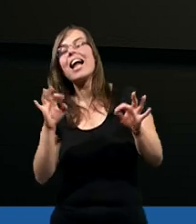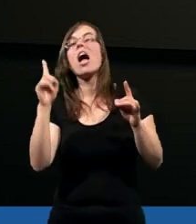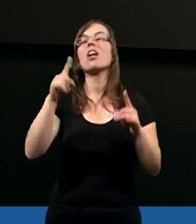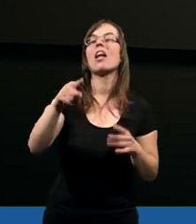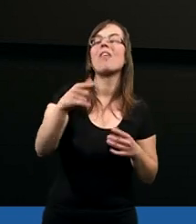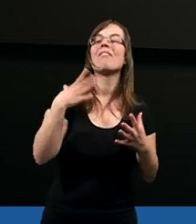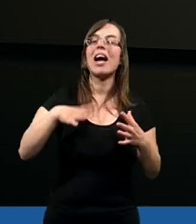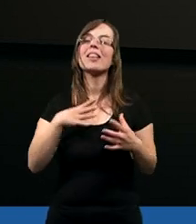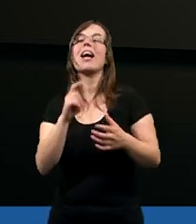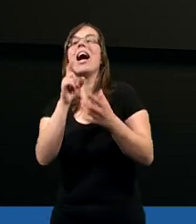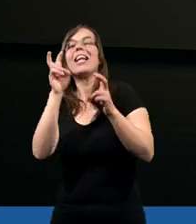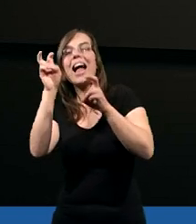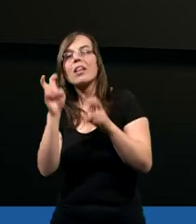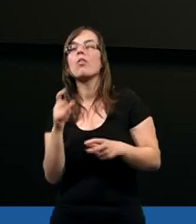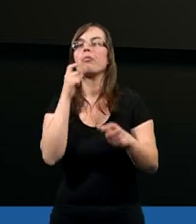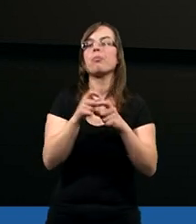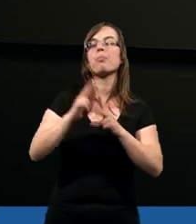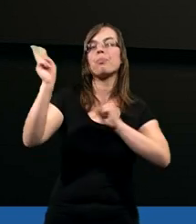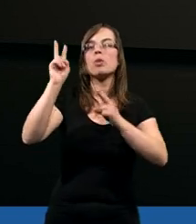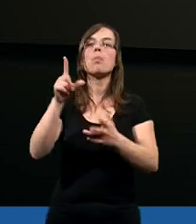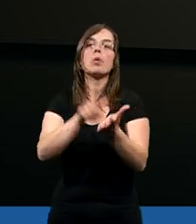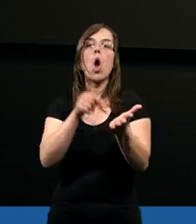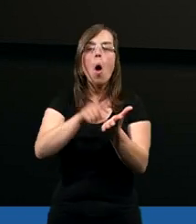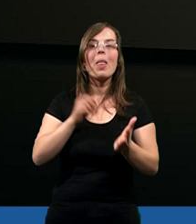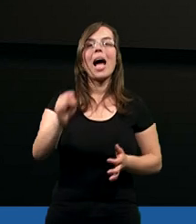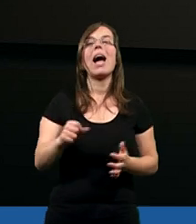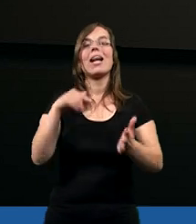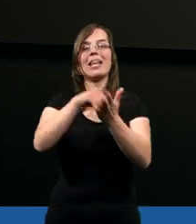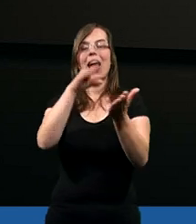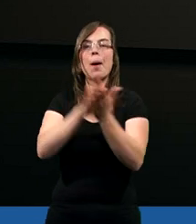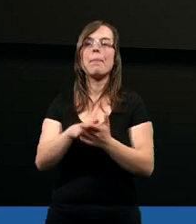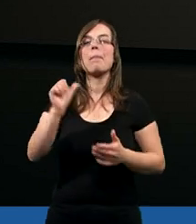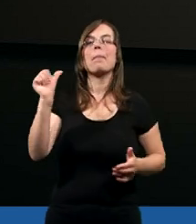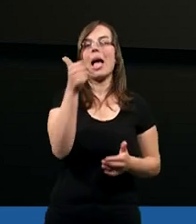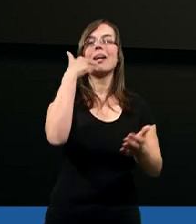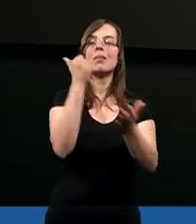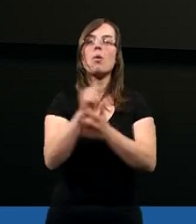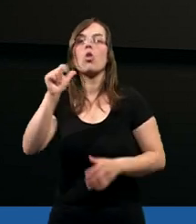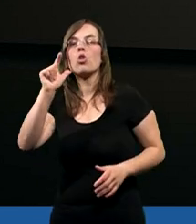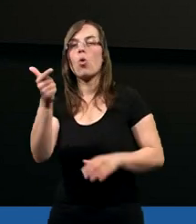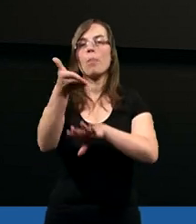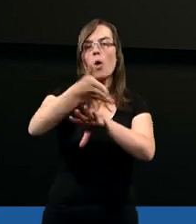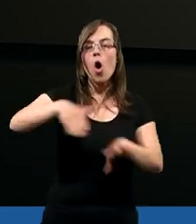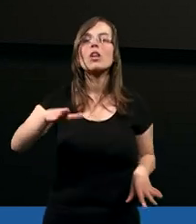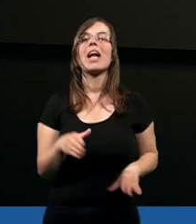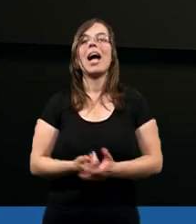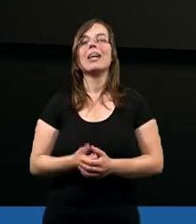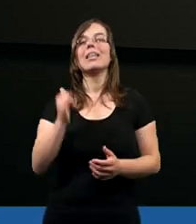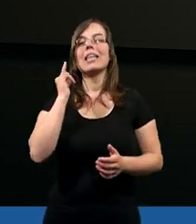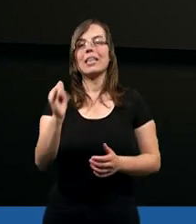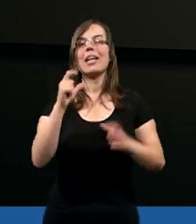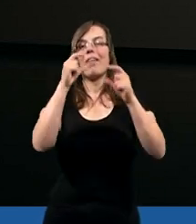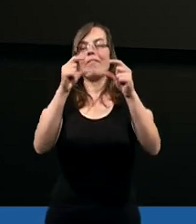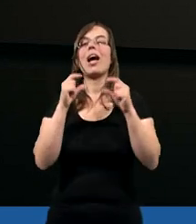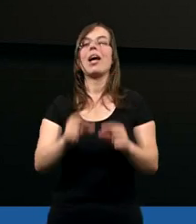zacytować, niech wybrzmią słowa Piotra zapisane w pierwszym liście, w drugim rozdziale